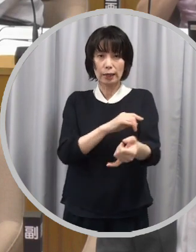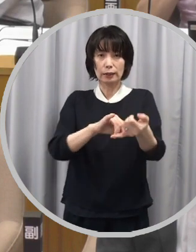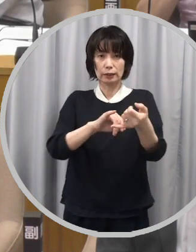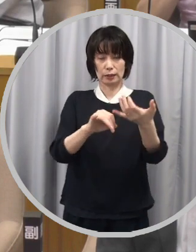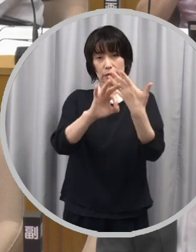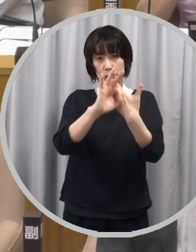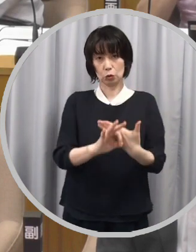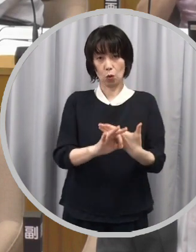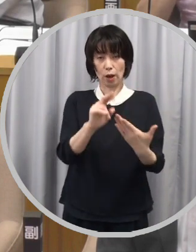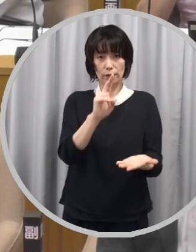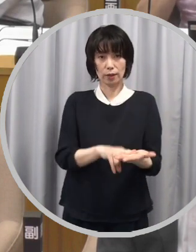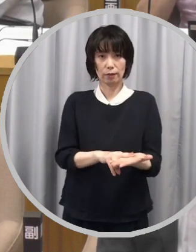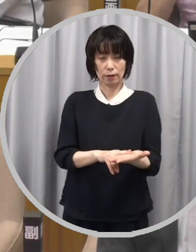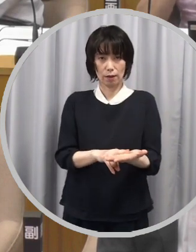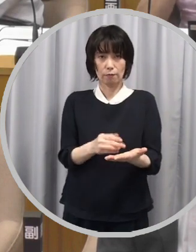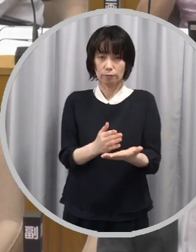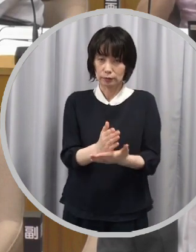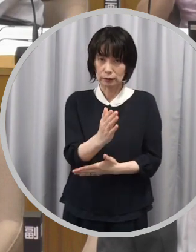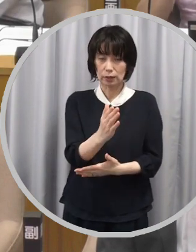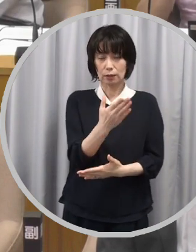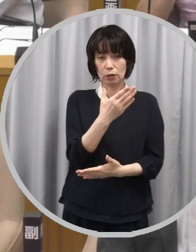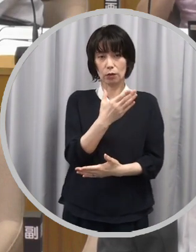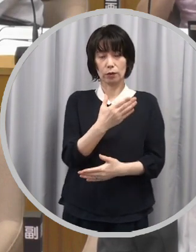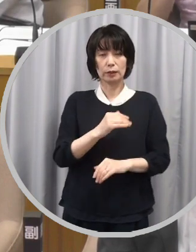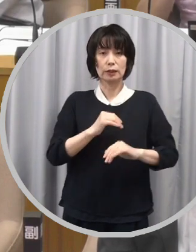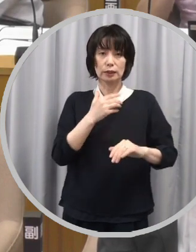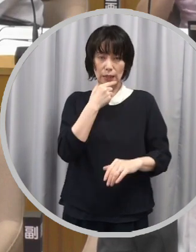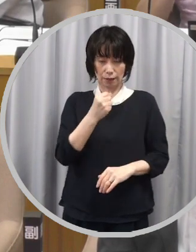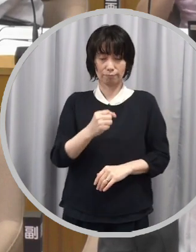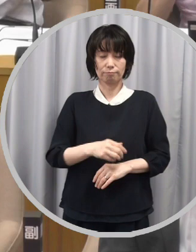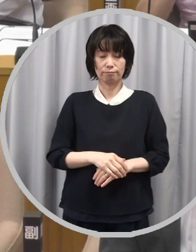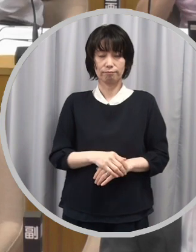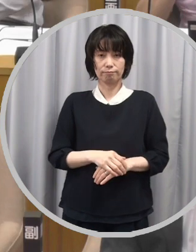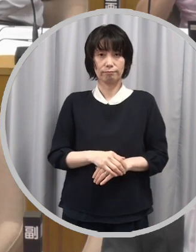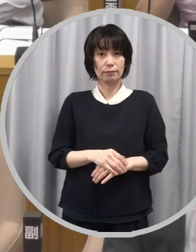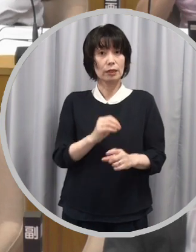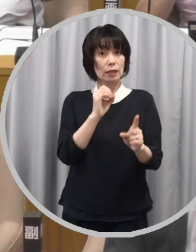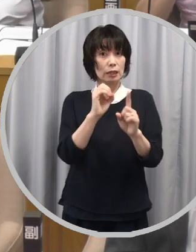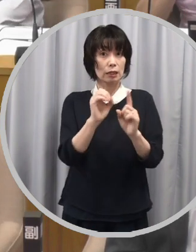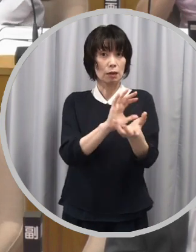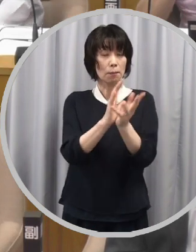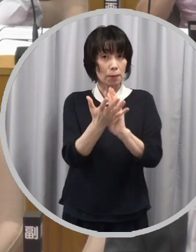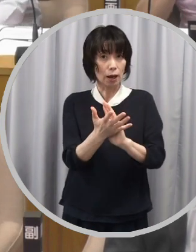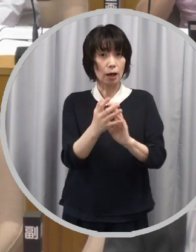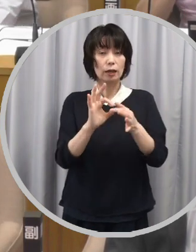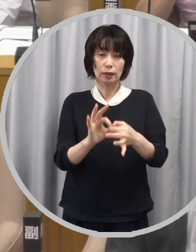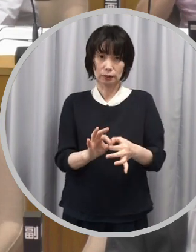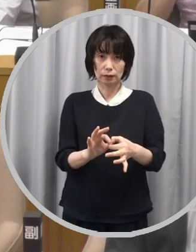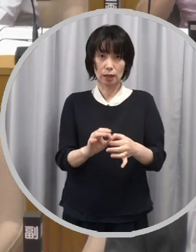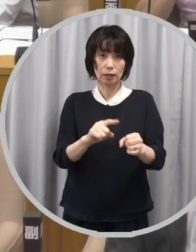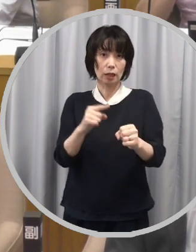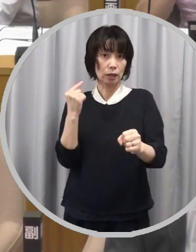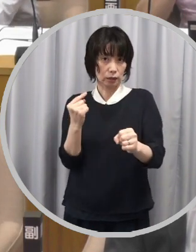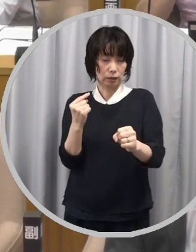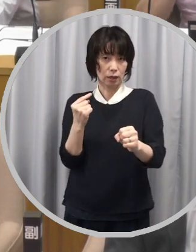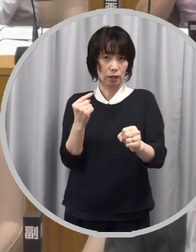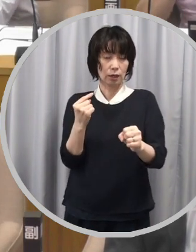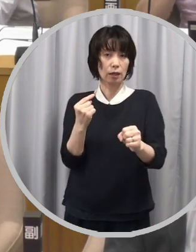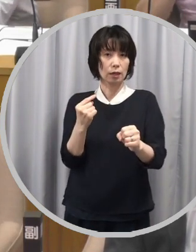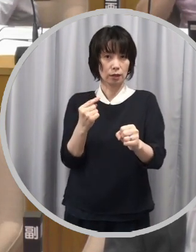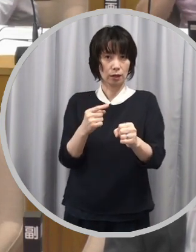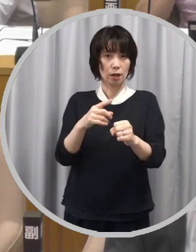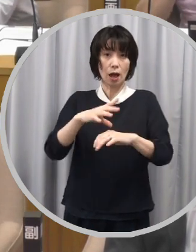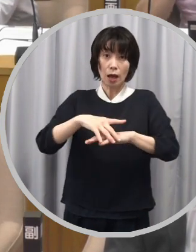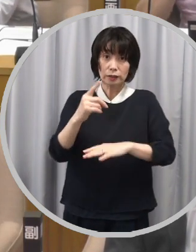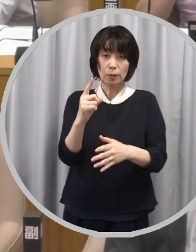例の制定作業に着手をしてまいります。また DX に関しましては、昨年を DX 元年